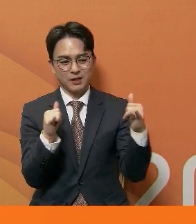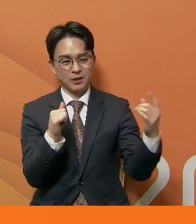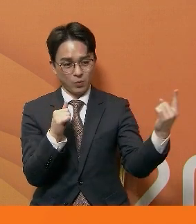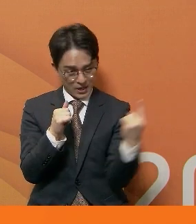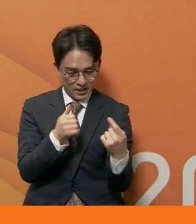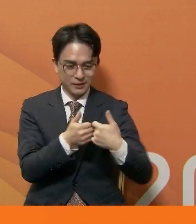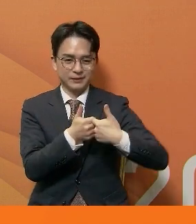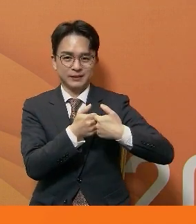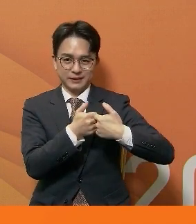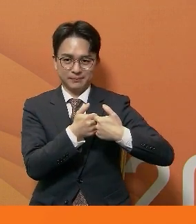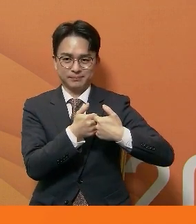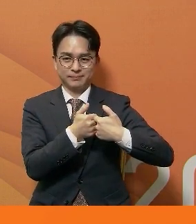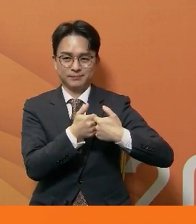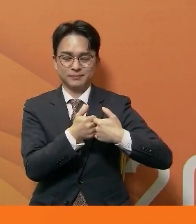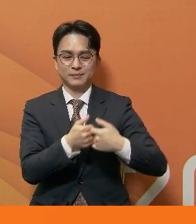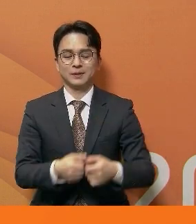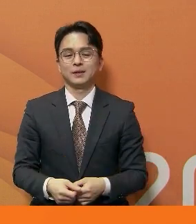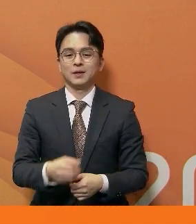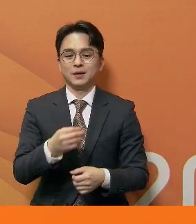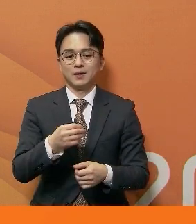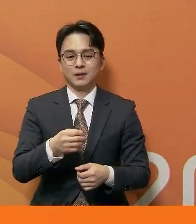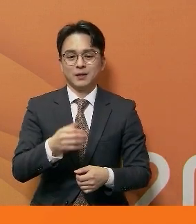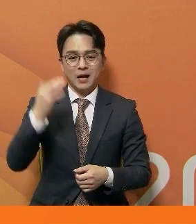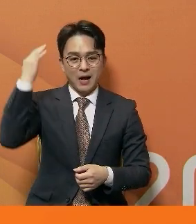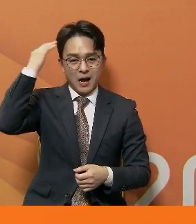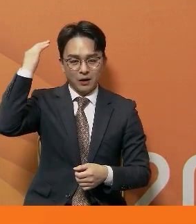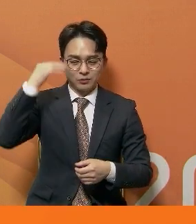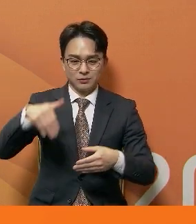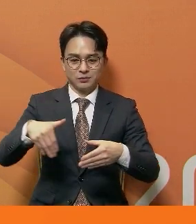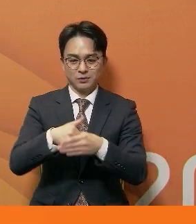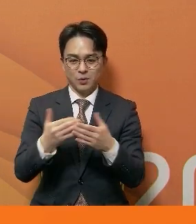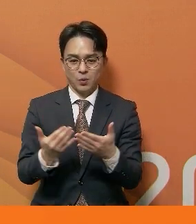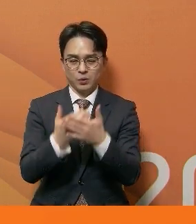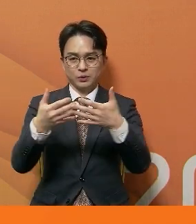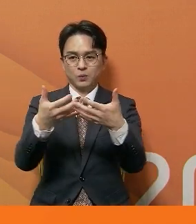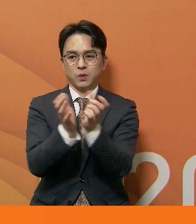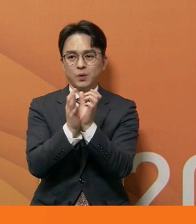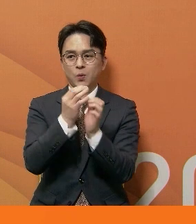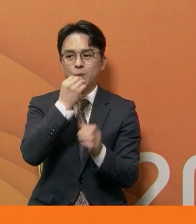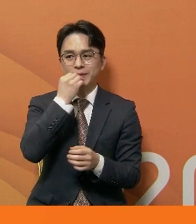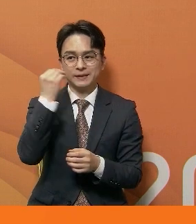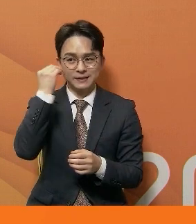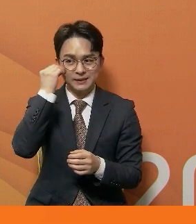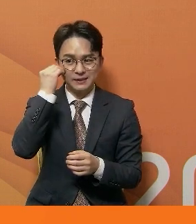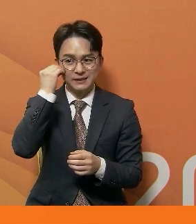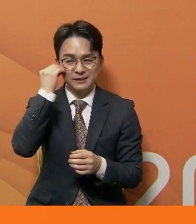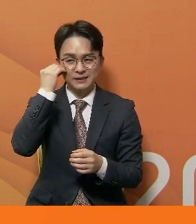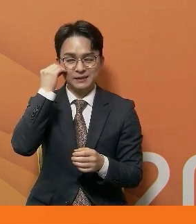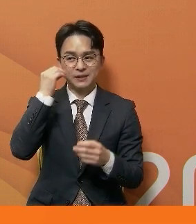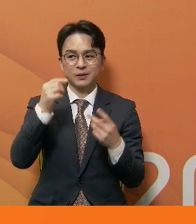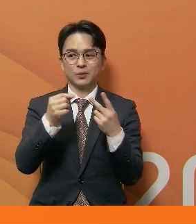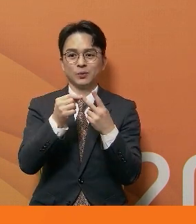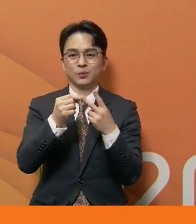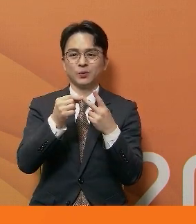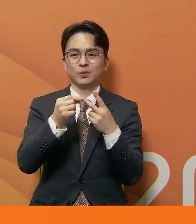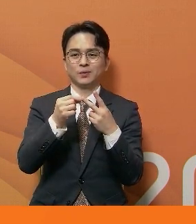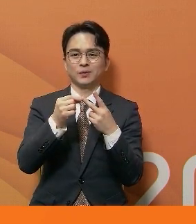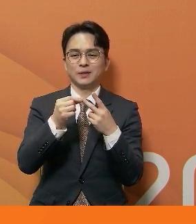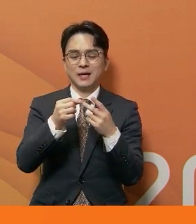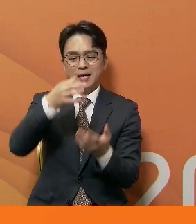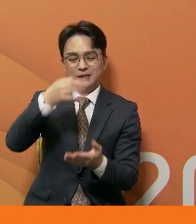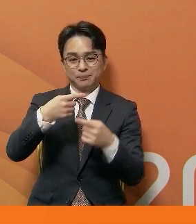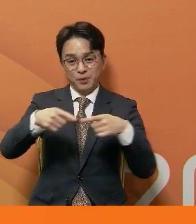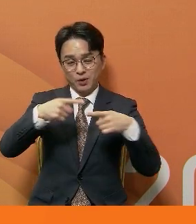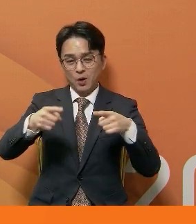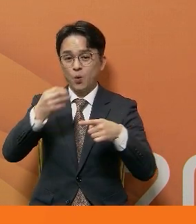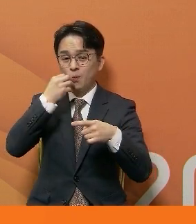있고요 컨디넌 홈페이지와 저희 가치평가센터에 별도 홈페이지가 구축이 되어 있는데요 그 별도 홈페이지를 통해서